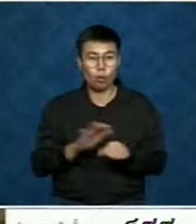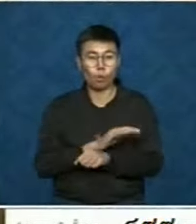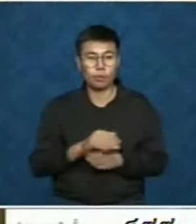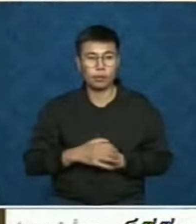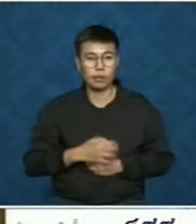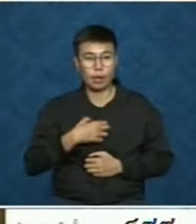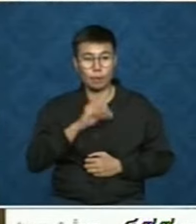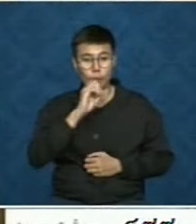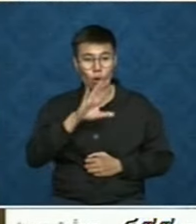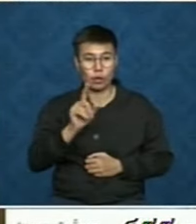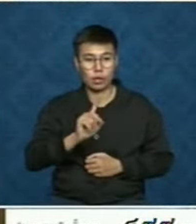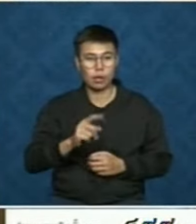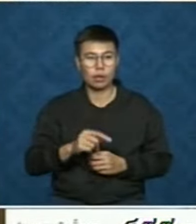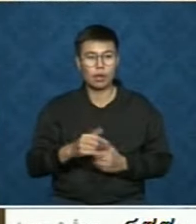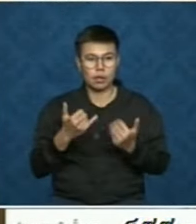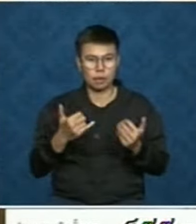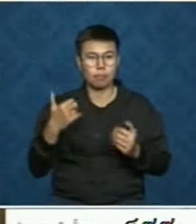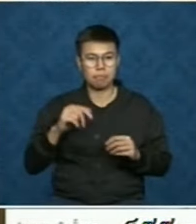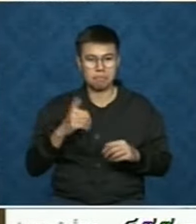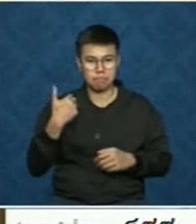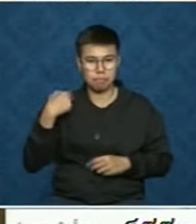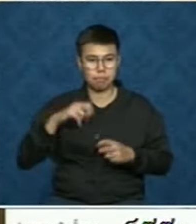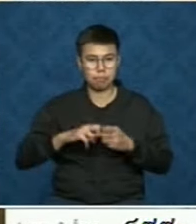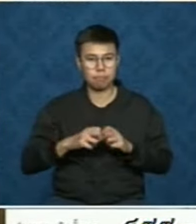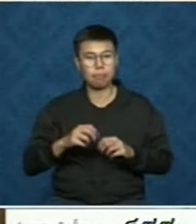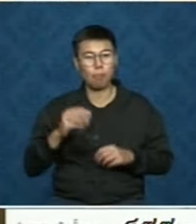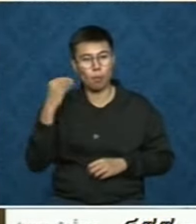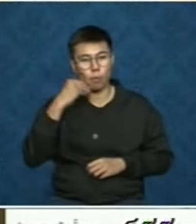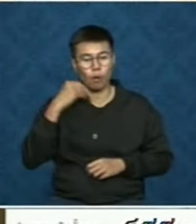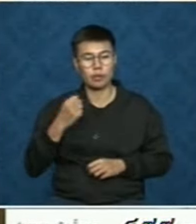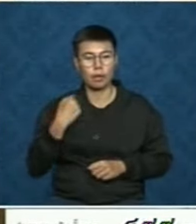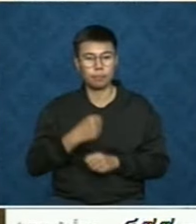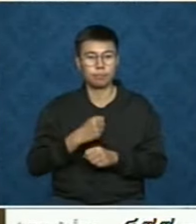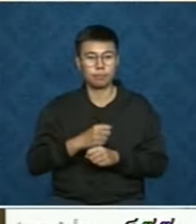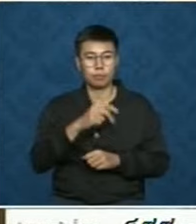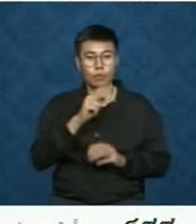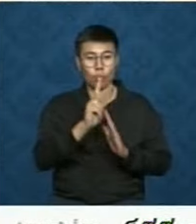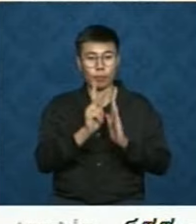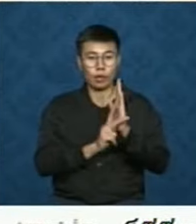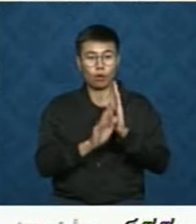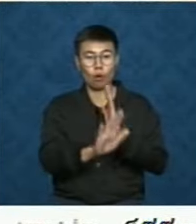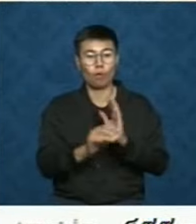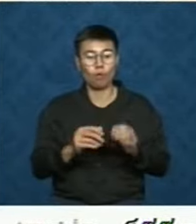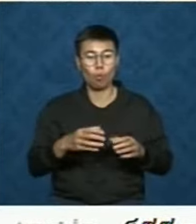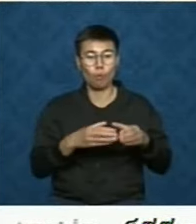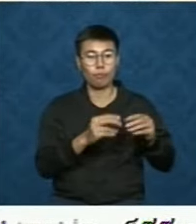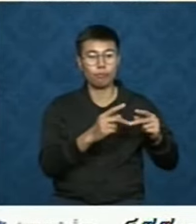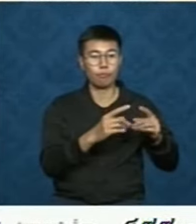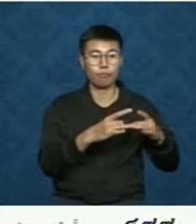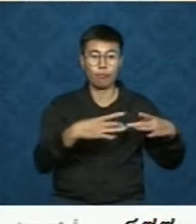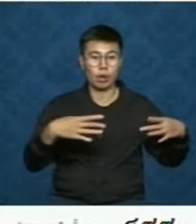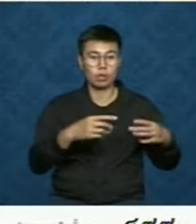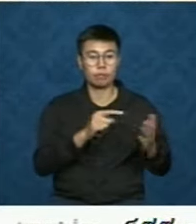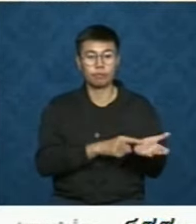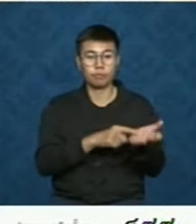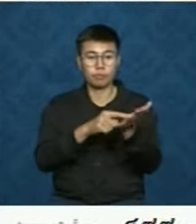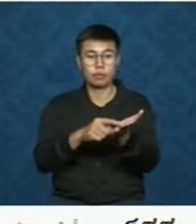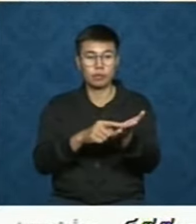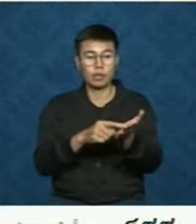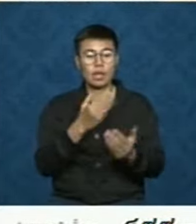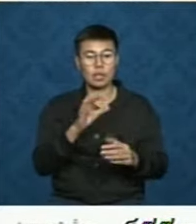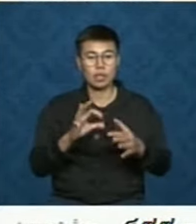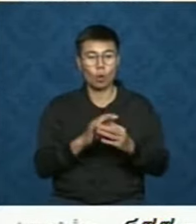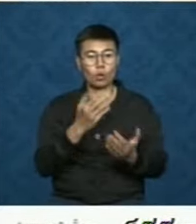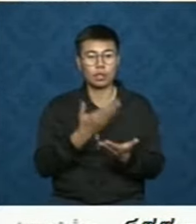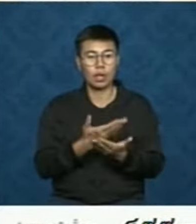อยากจะเรียนว่ามันเป็นแบบนี้หลายครั้งนะครับที่ร่างกฎหมายของของพรรคโดยเฉพาะจากฝ่ายค้านนะครับเมื่อเสนอไปแล้วมันเป็นร่างการเงิน